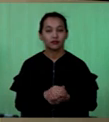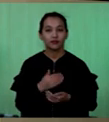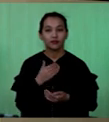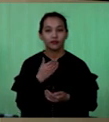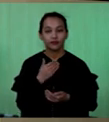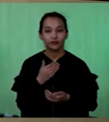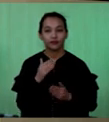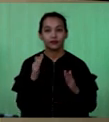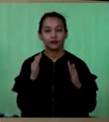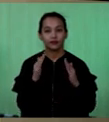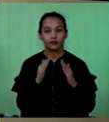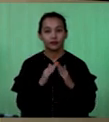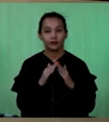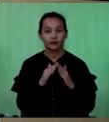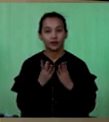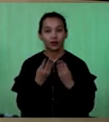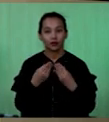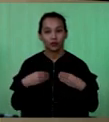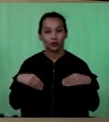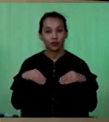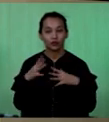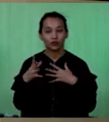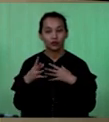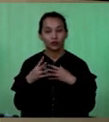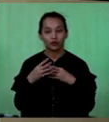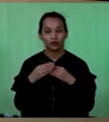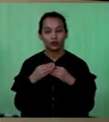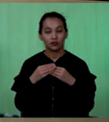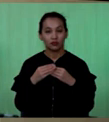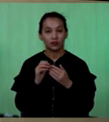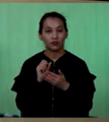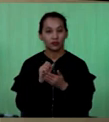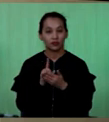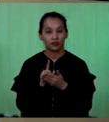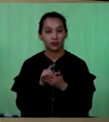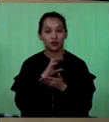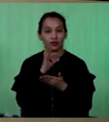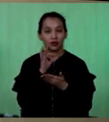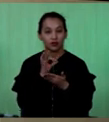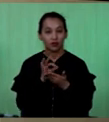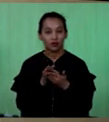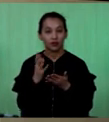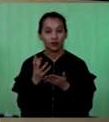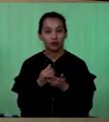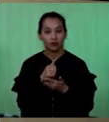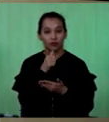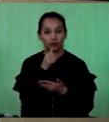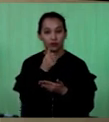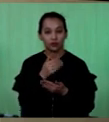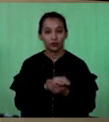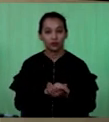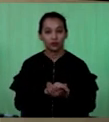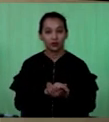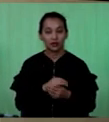Siz uyda kattalar bilan birgalikda ushbu mantiqiy topshiriqni javobini toping.